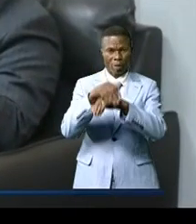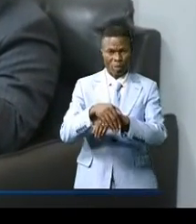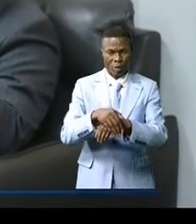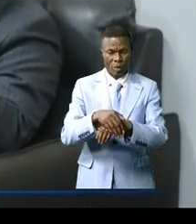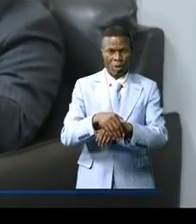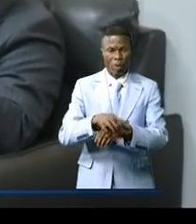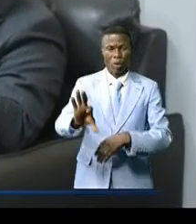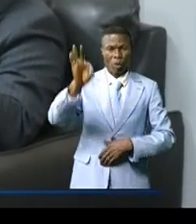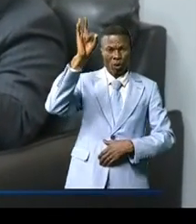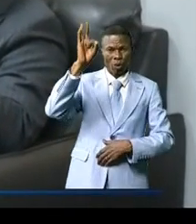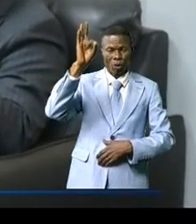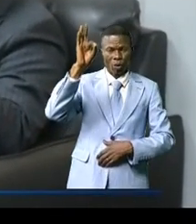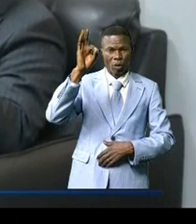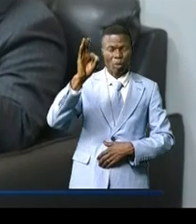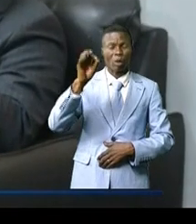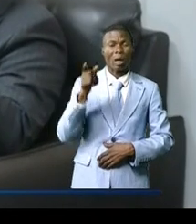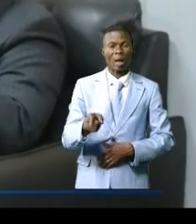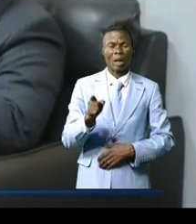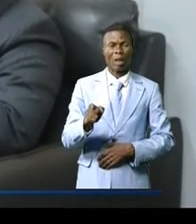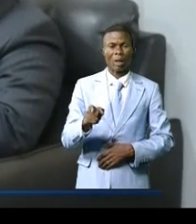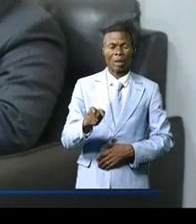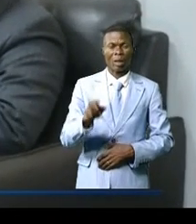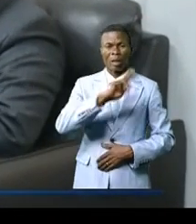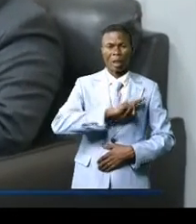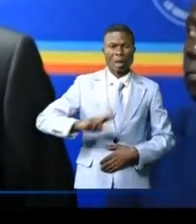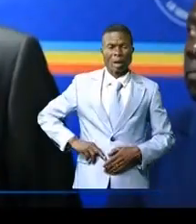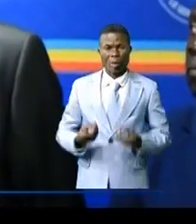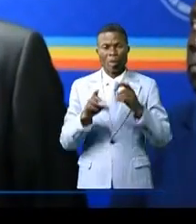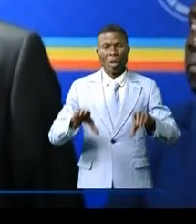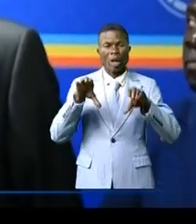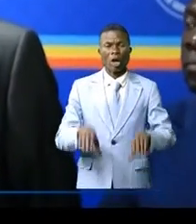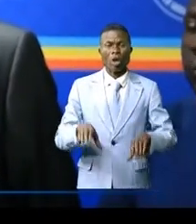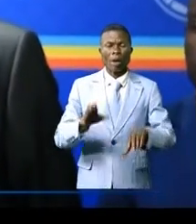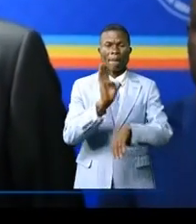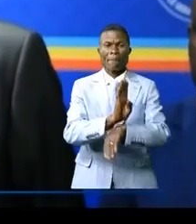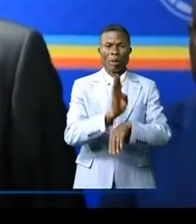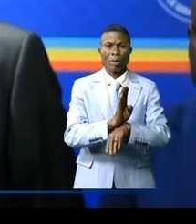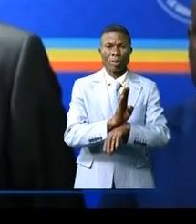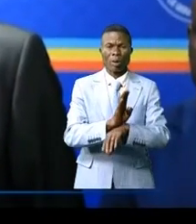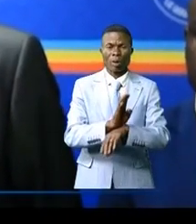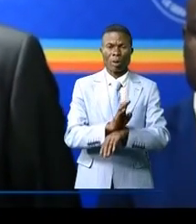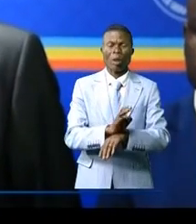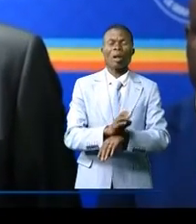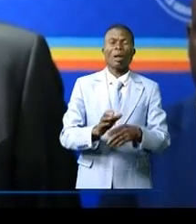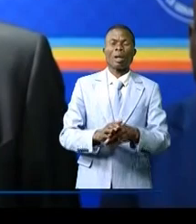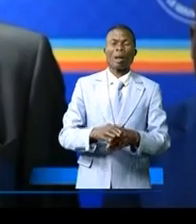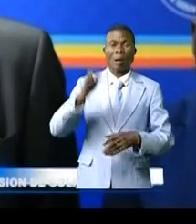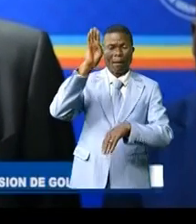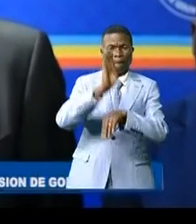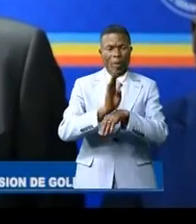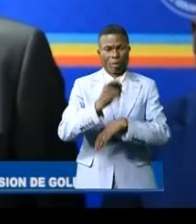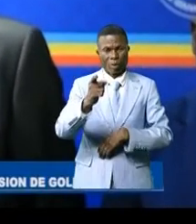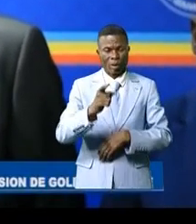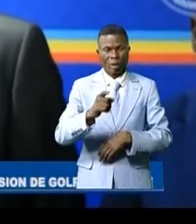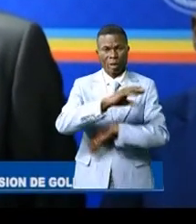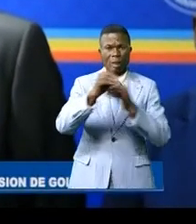nommer quelques comme Angola, la RDC, le Congo, la République du Congo, Brazzaville,